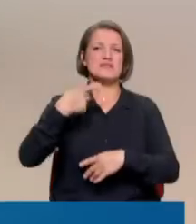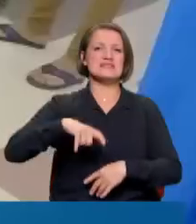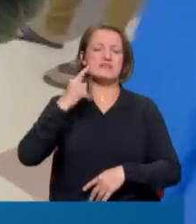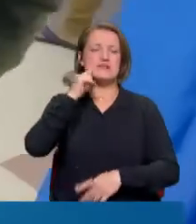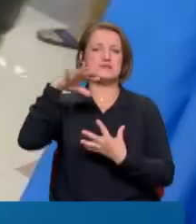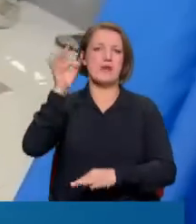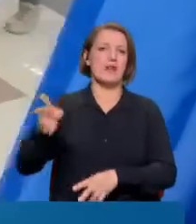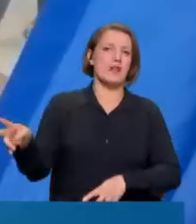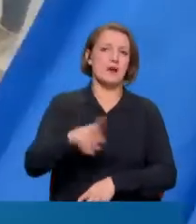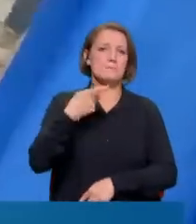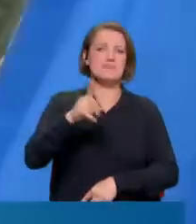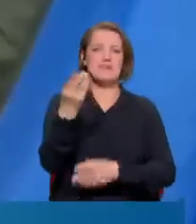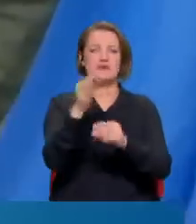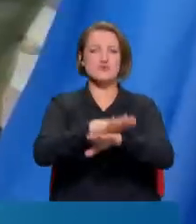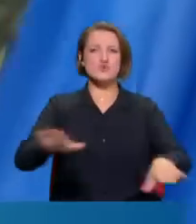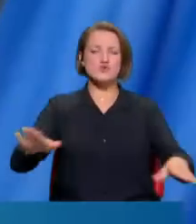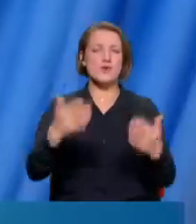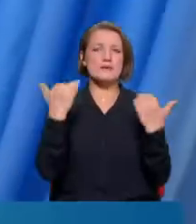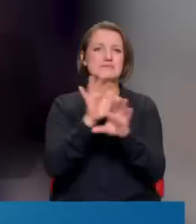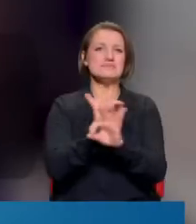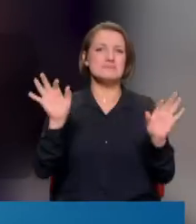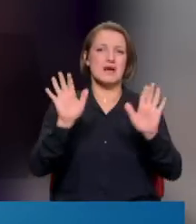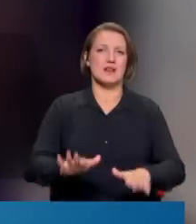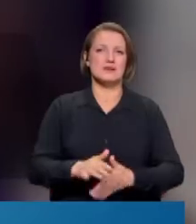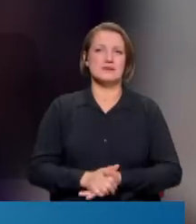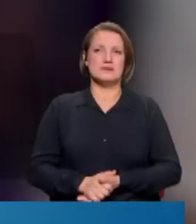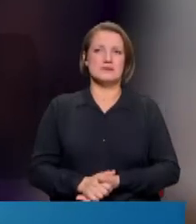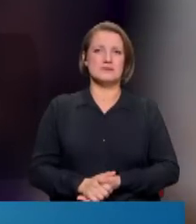katletti binlerce çocuğu Öksüz ya da yetim